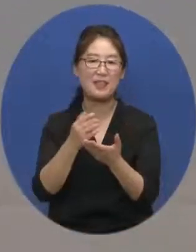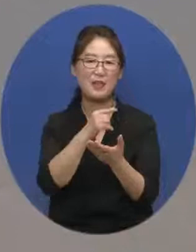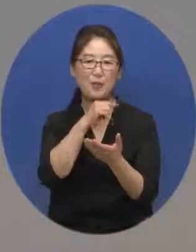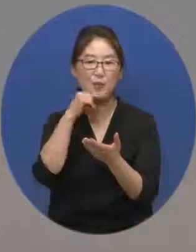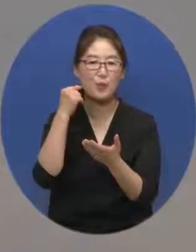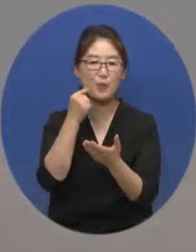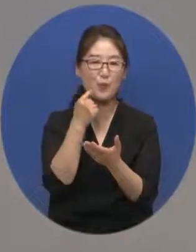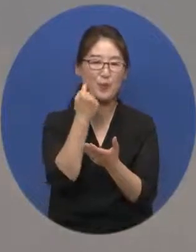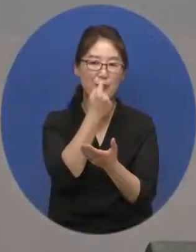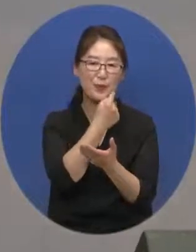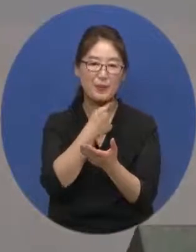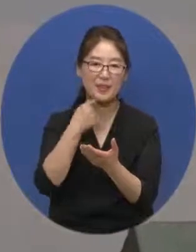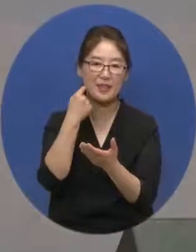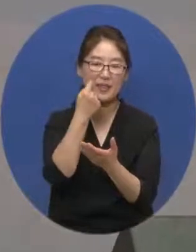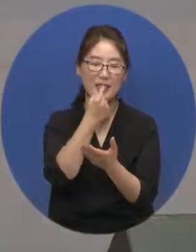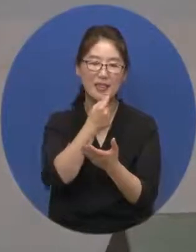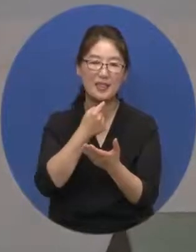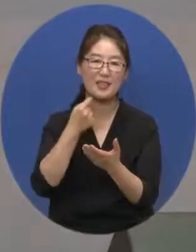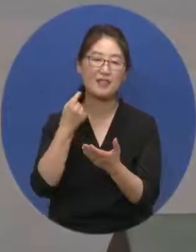입술로